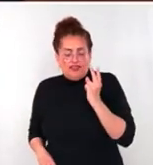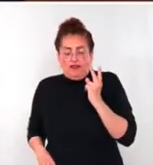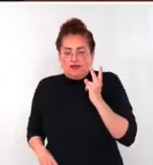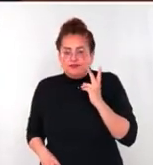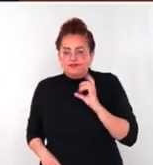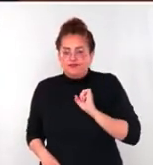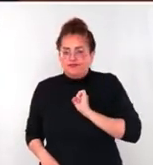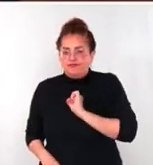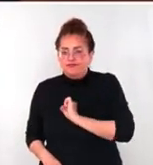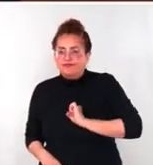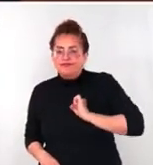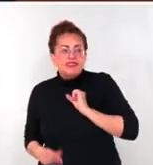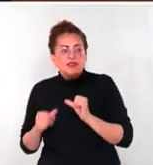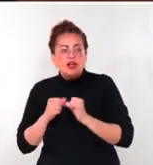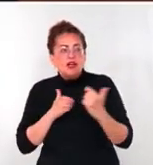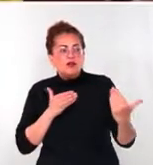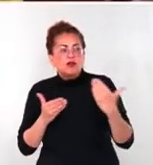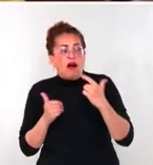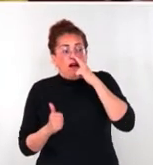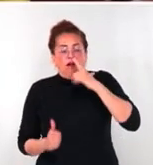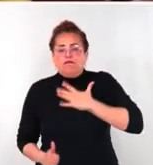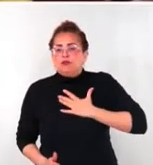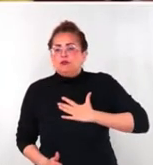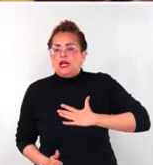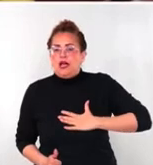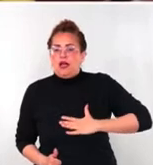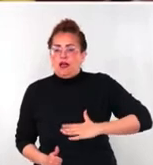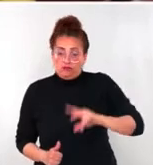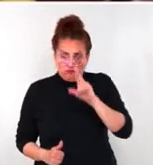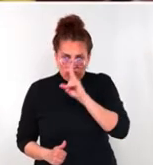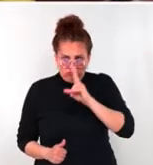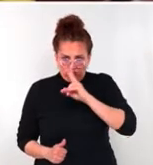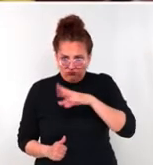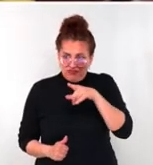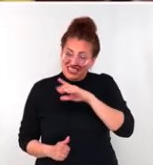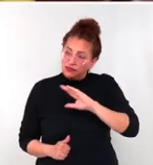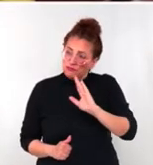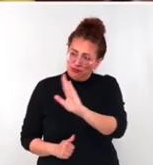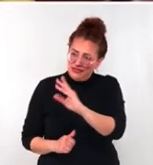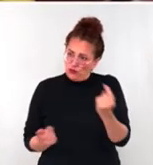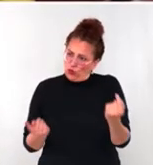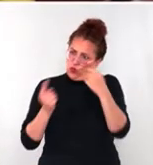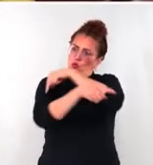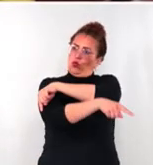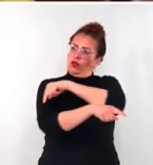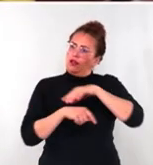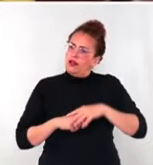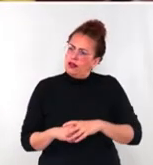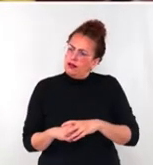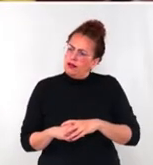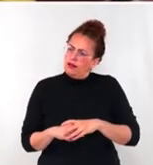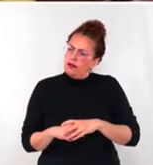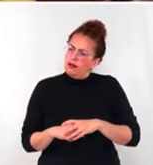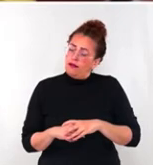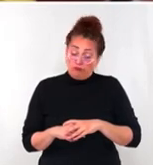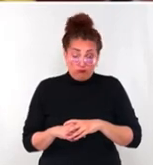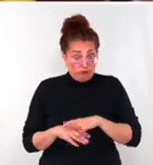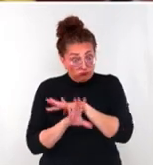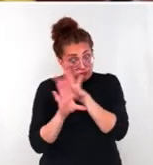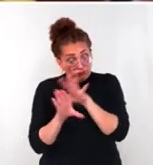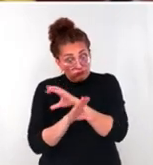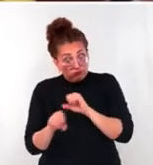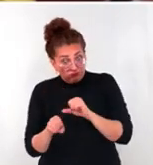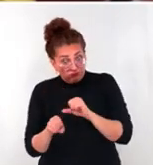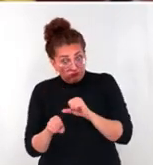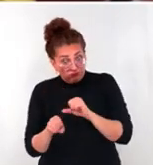me console ». Vous arrivez à faire tout l'inverse. C'est prodigieux. C'est-à-dire que vous arrivez à faire un